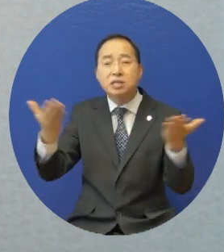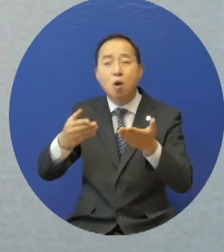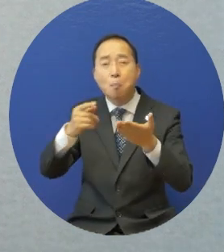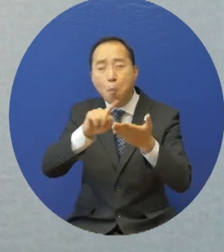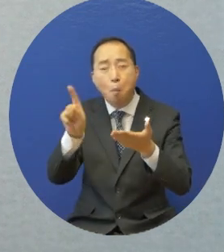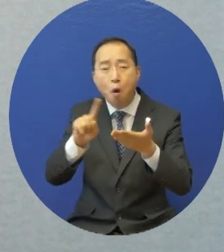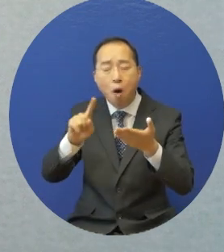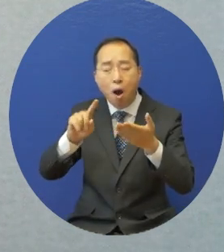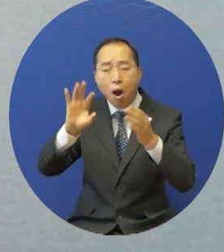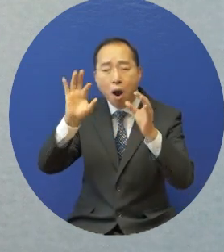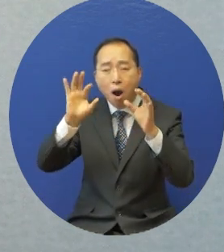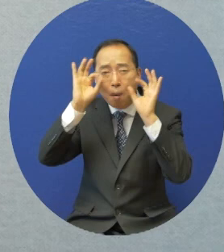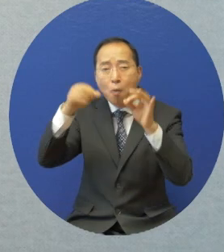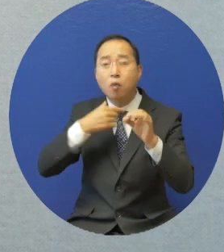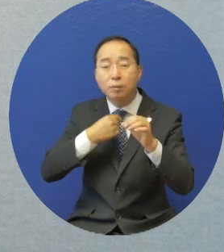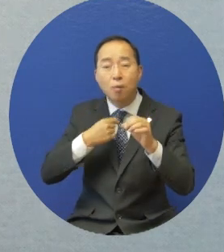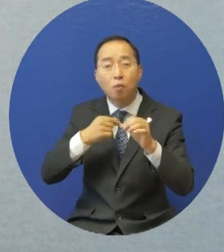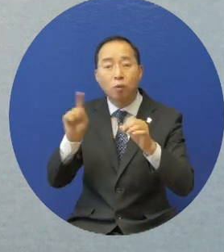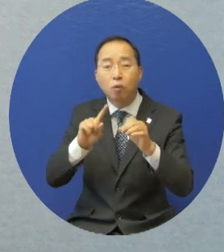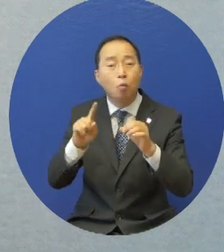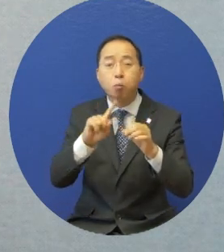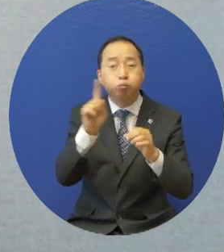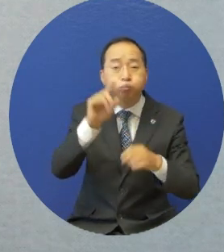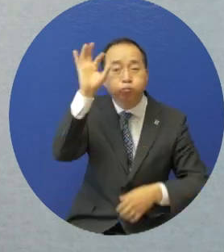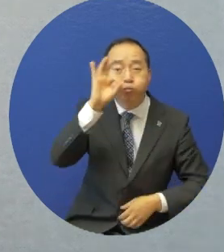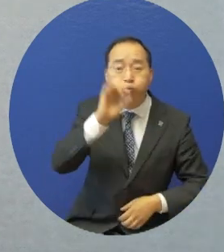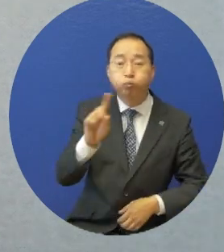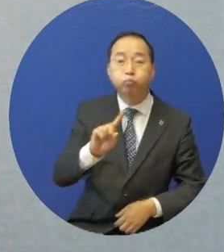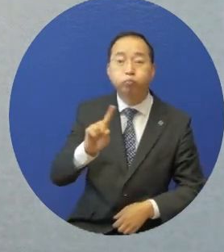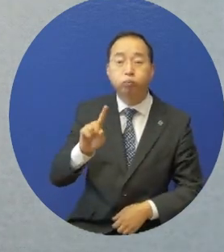직업을 보려면 어디서 찾아보면 될까요?